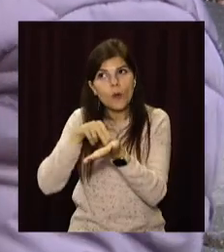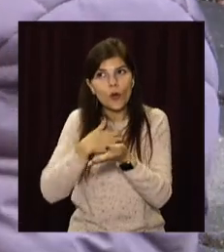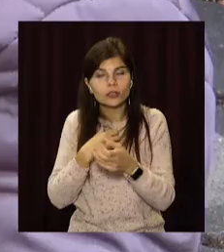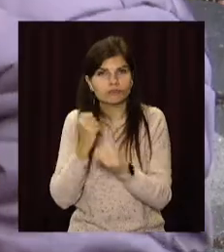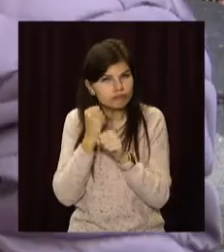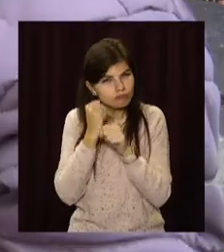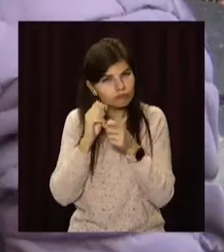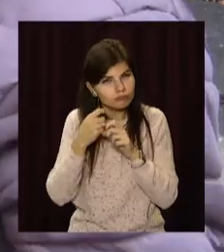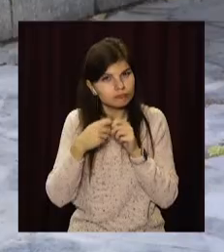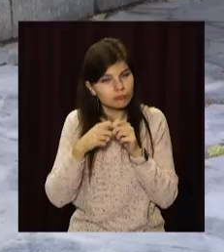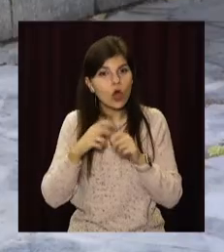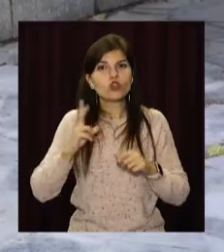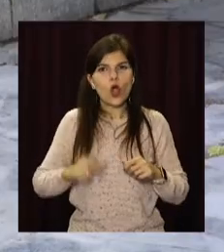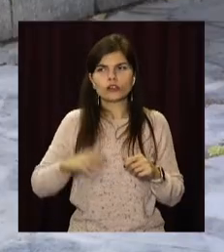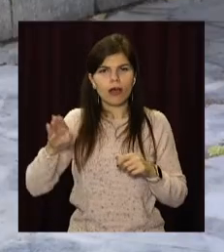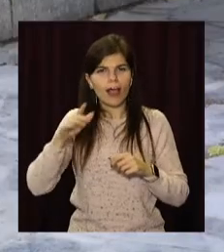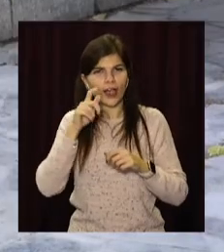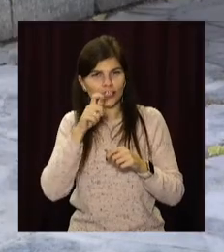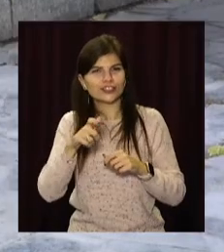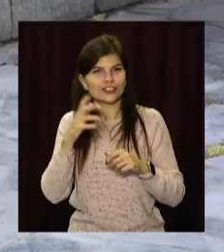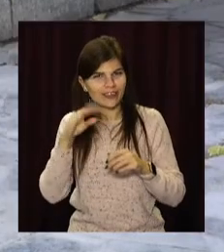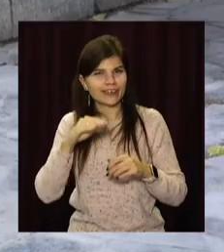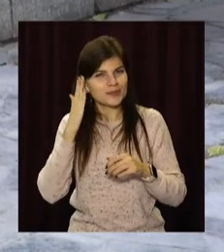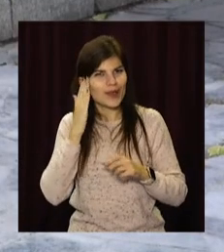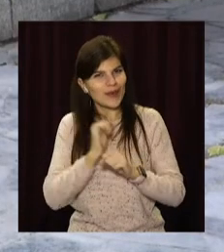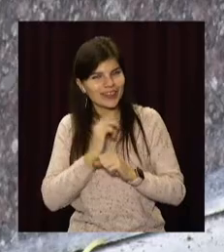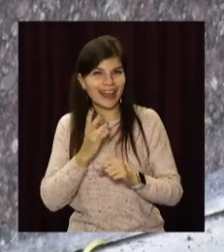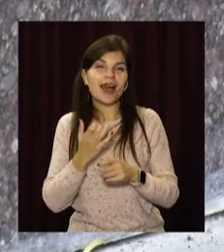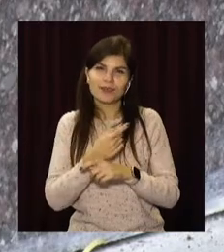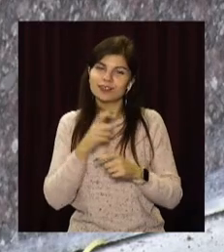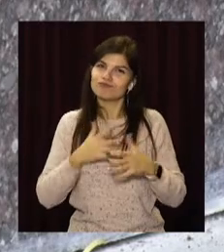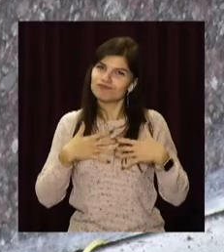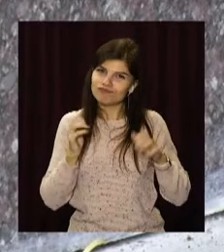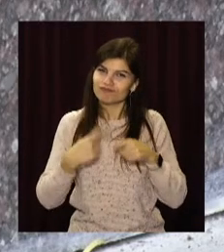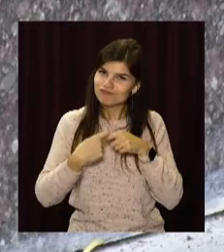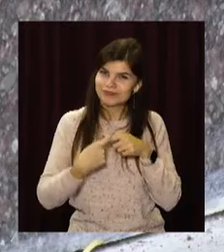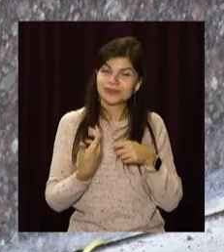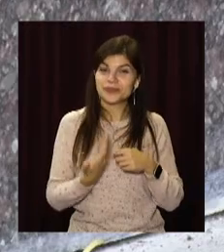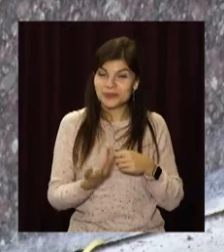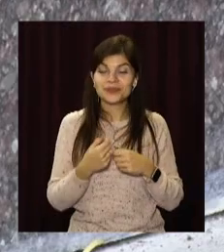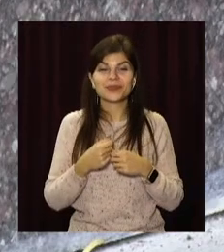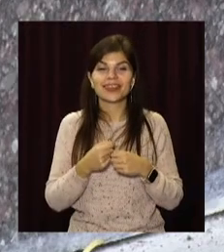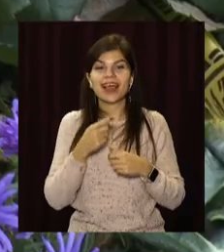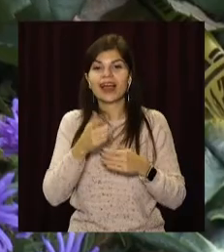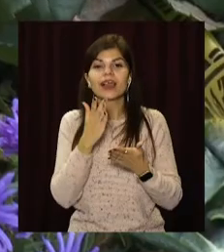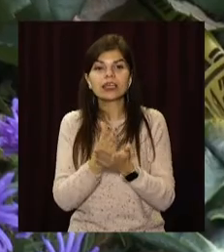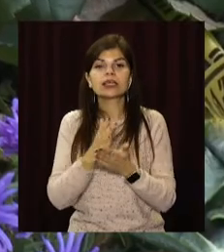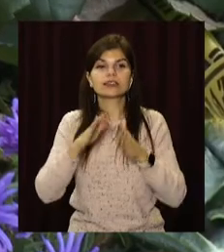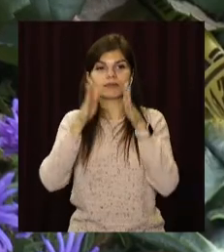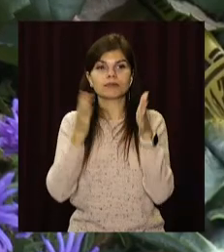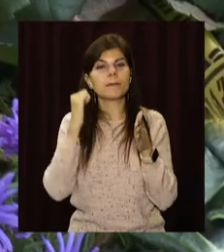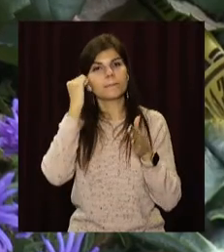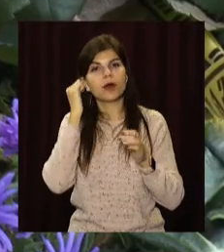А зроблю, вже на мене дочка кричить. У День села у Ниві Трудовій відкрили меморіал воїнам АТО мешканцям громади, які загинули,